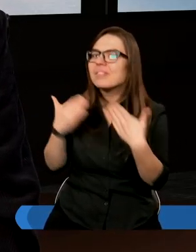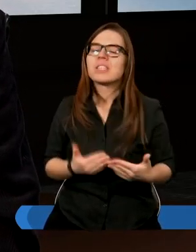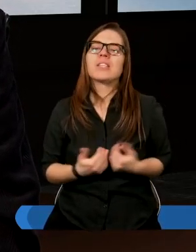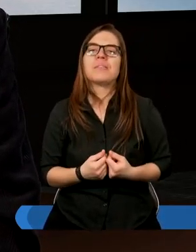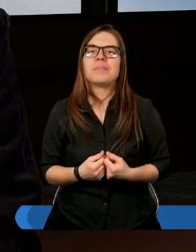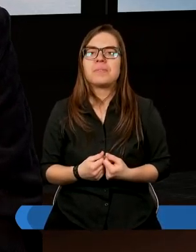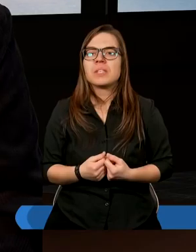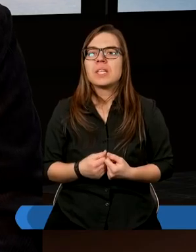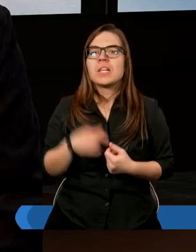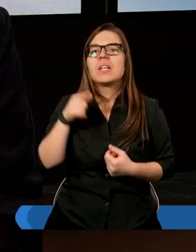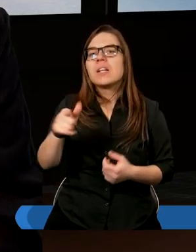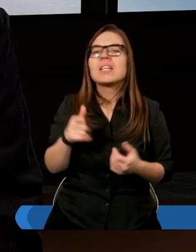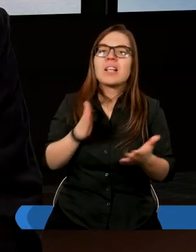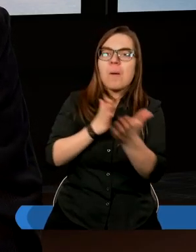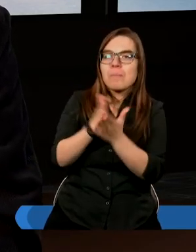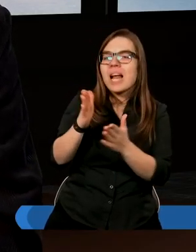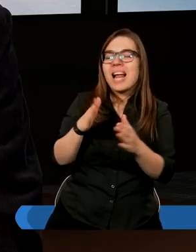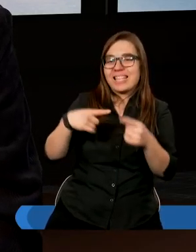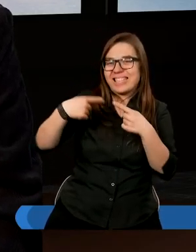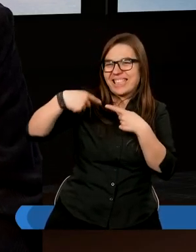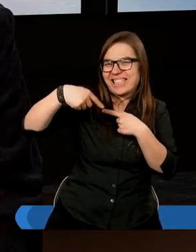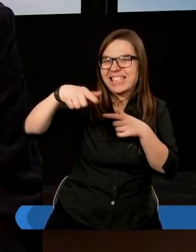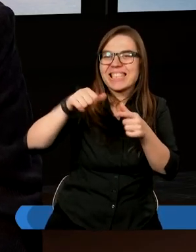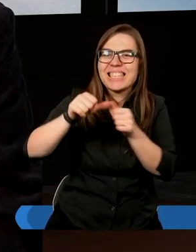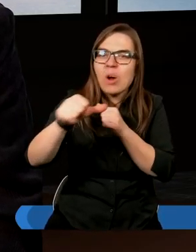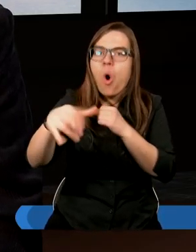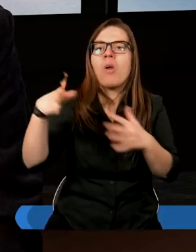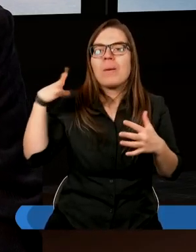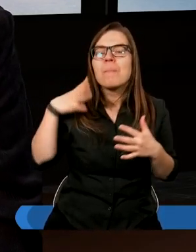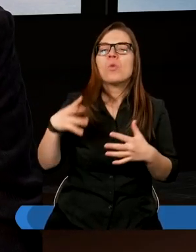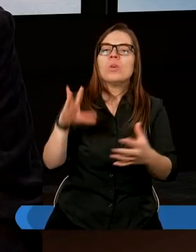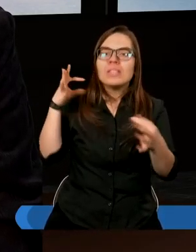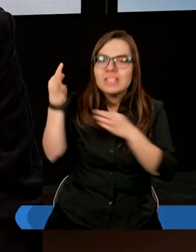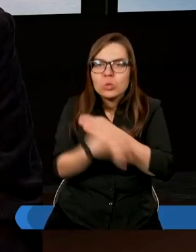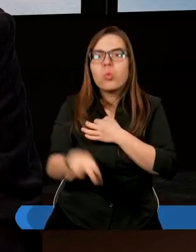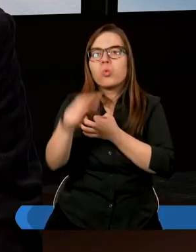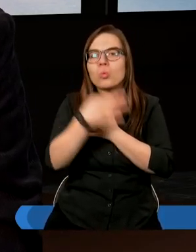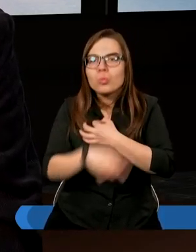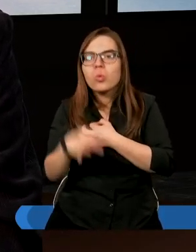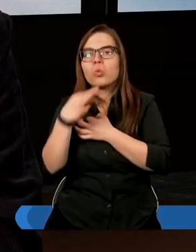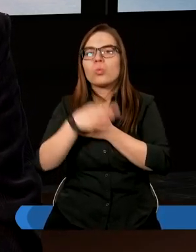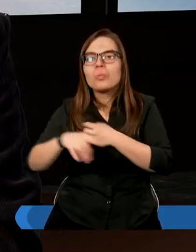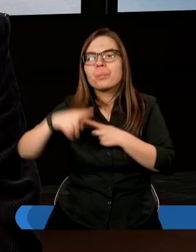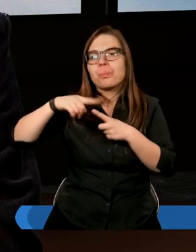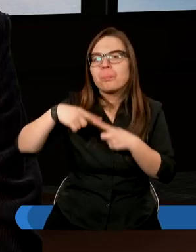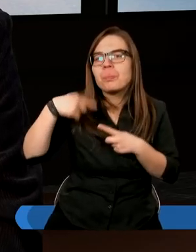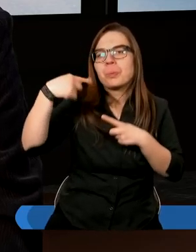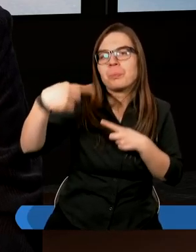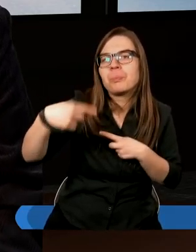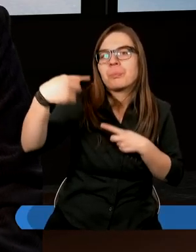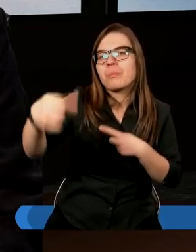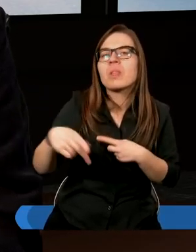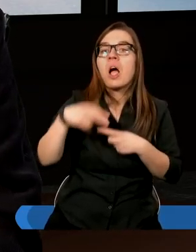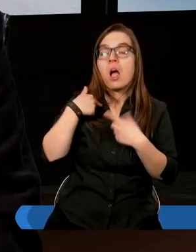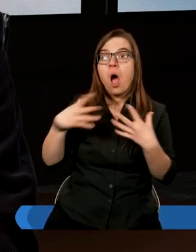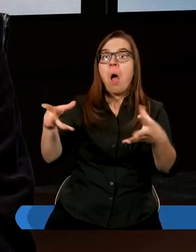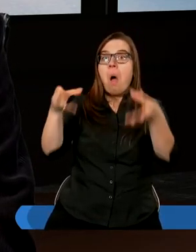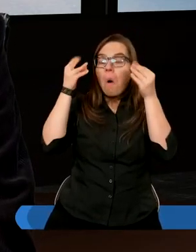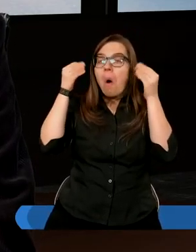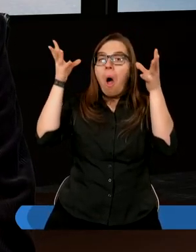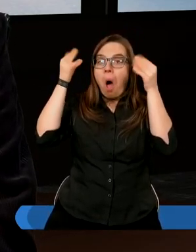trzynaście tygodni mogliśmy zajmować się zagadnieniem które poszerzało nasze pojęcie